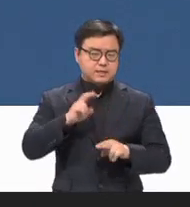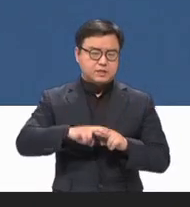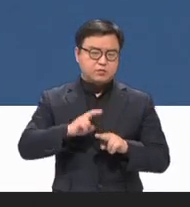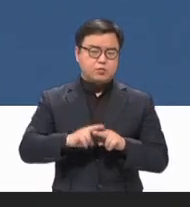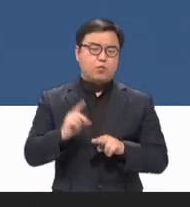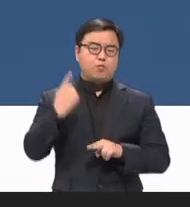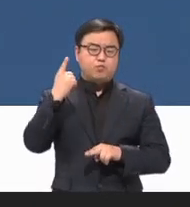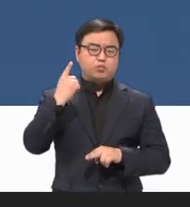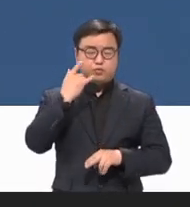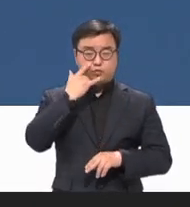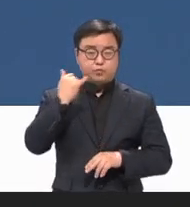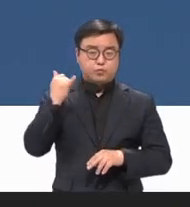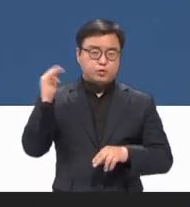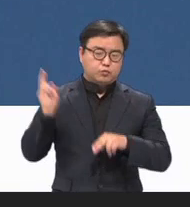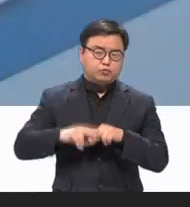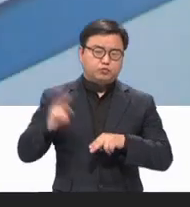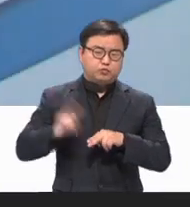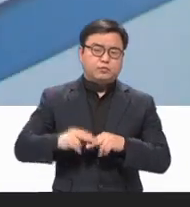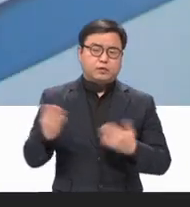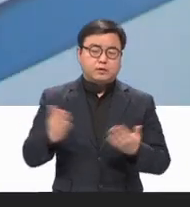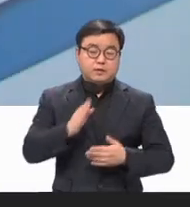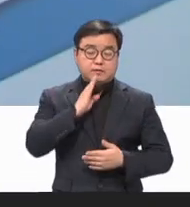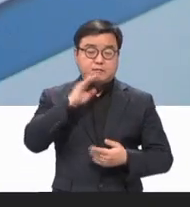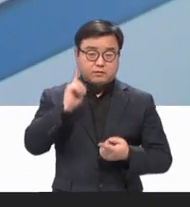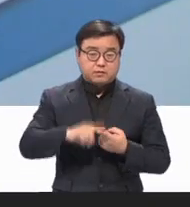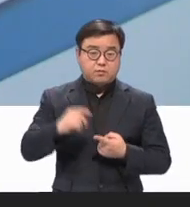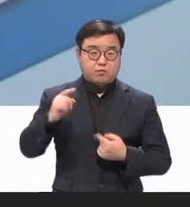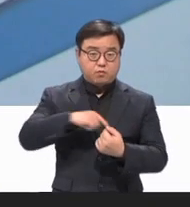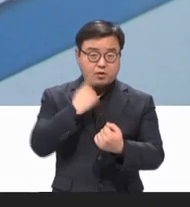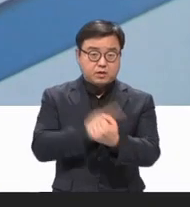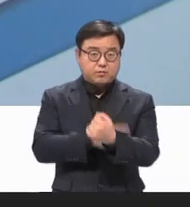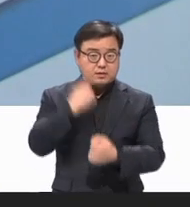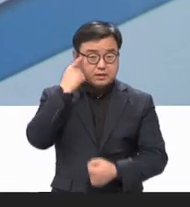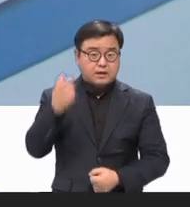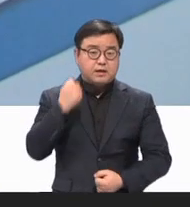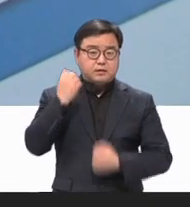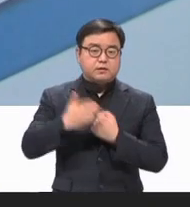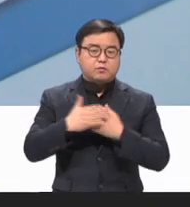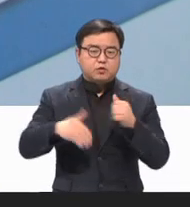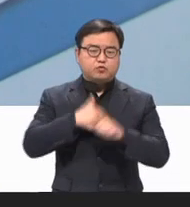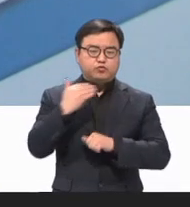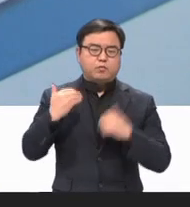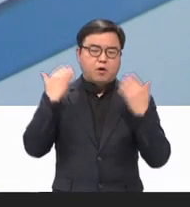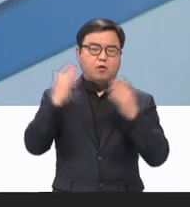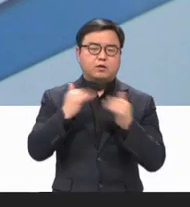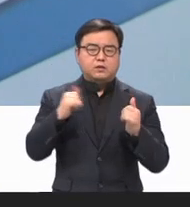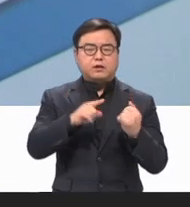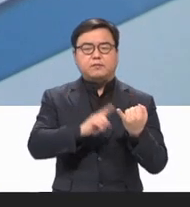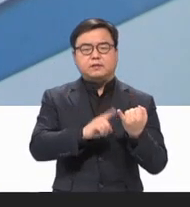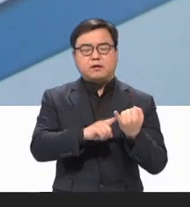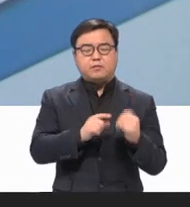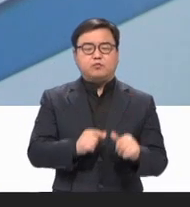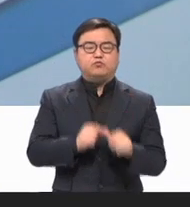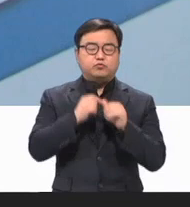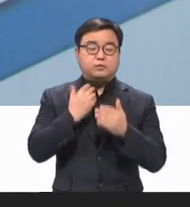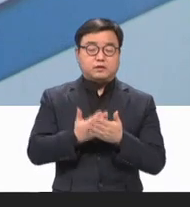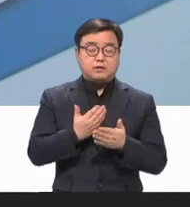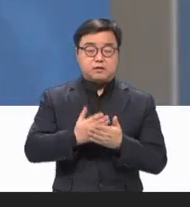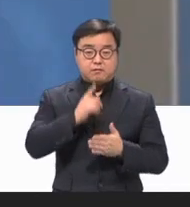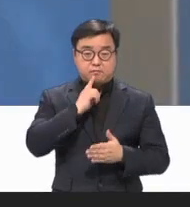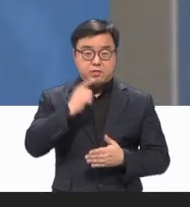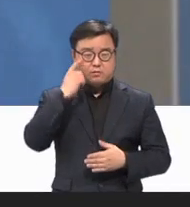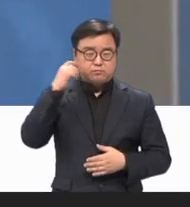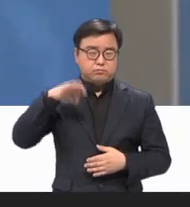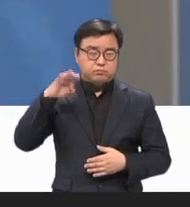정도나 방법에 상관없이 당연한 부모의 권리 로 여기다 보니 주변 어른들 마죠 2항의 구조 신호를 별거 아닌 일로 친구를 하게